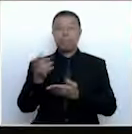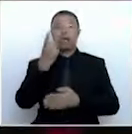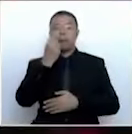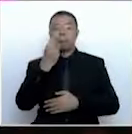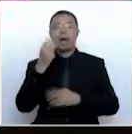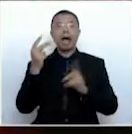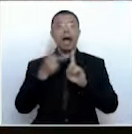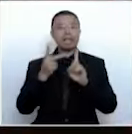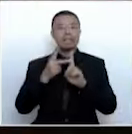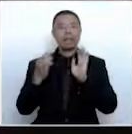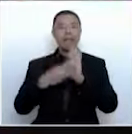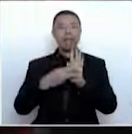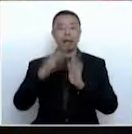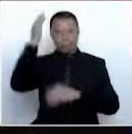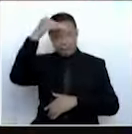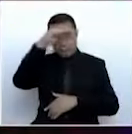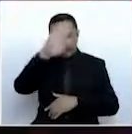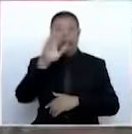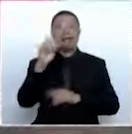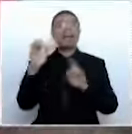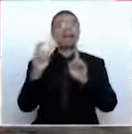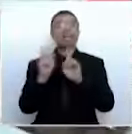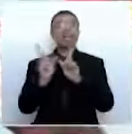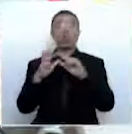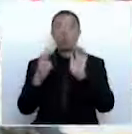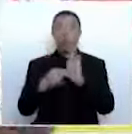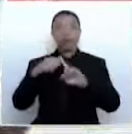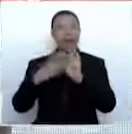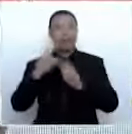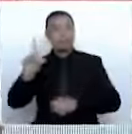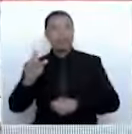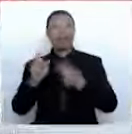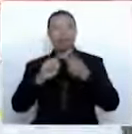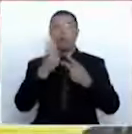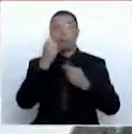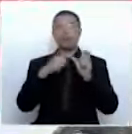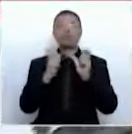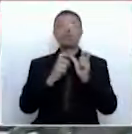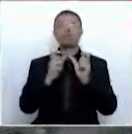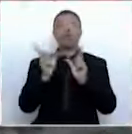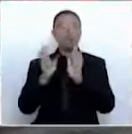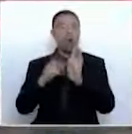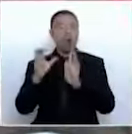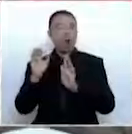Bapak Haji Muhammad Ridwan Kamil dan Bapak Haji Suswono.